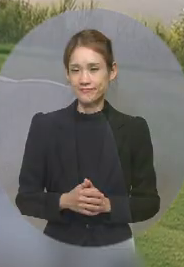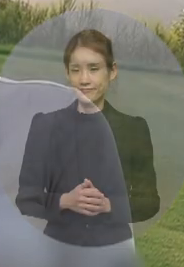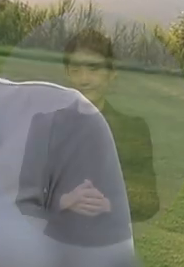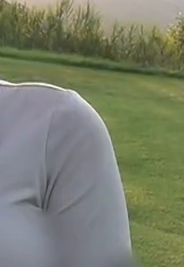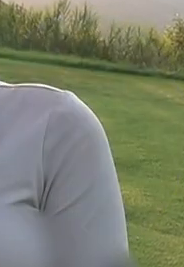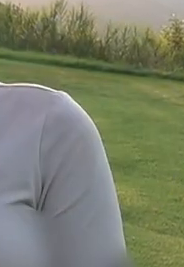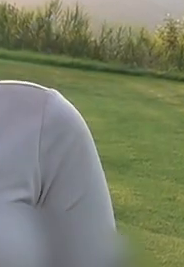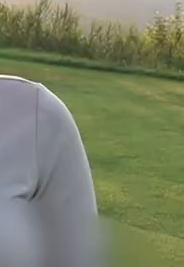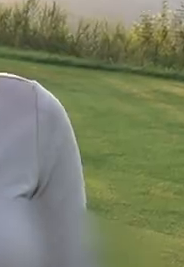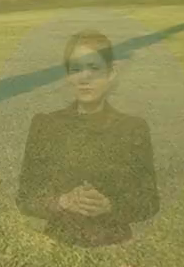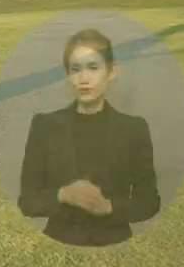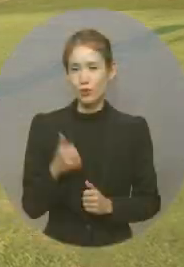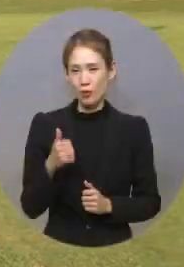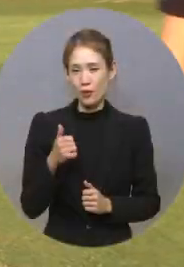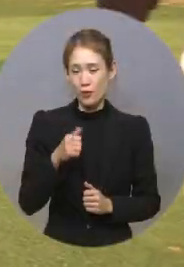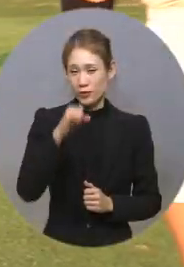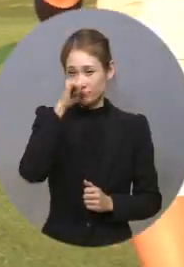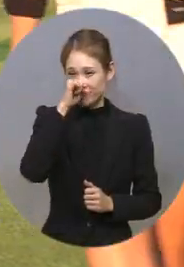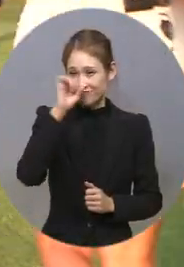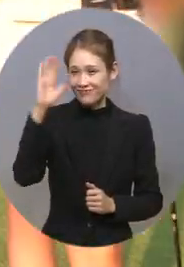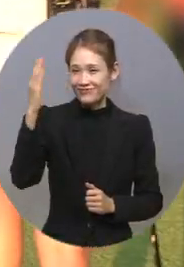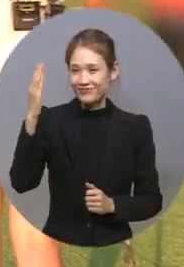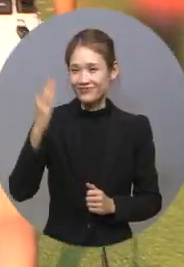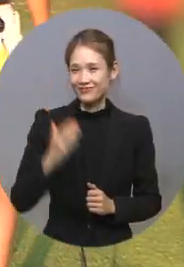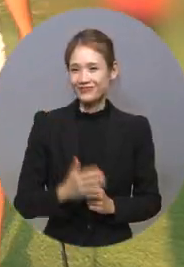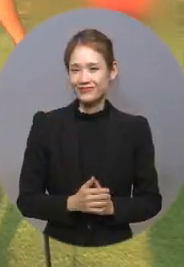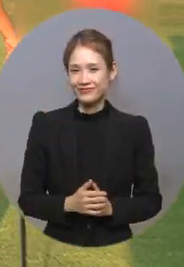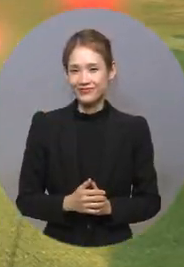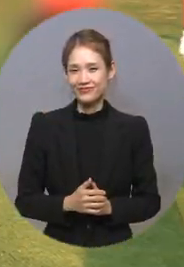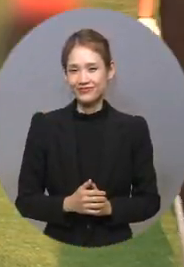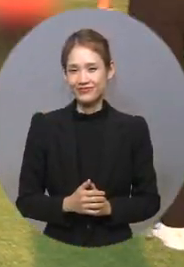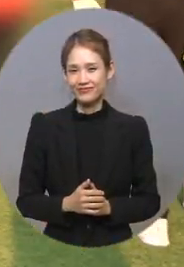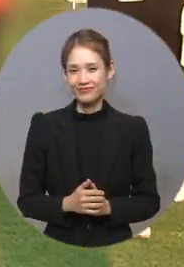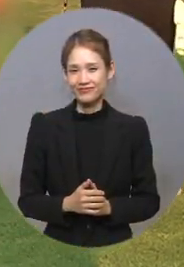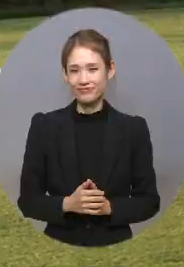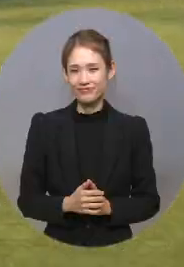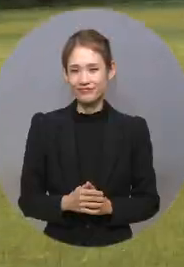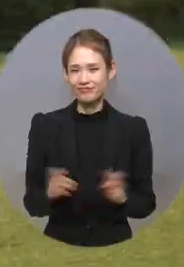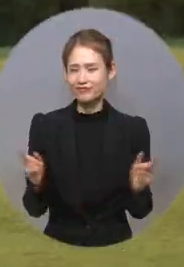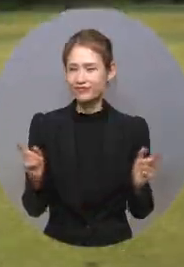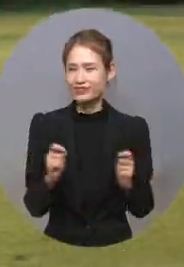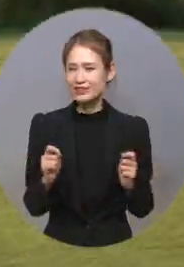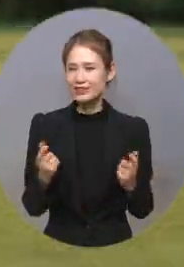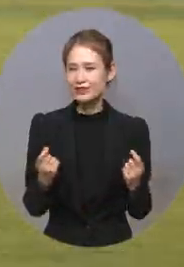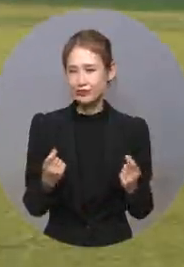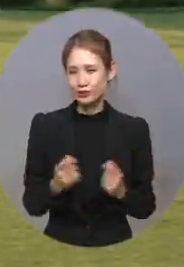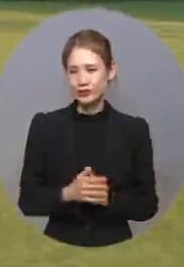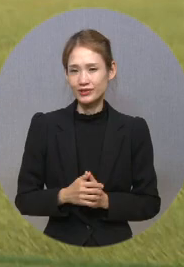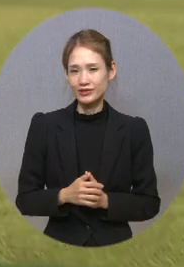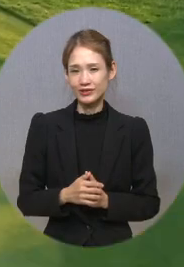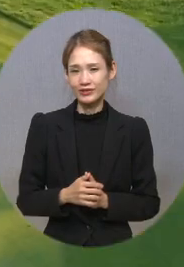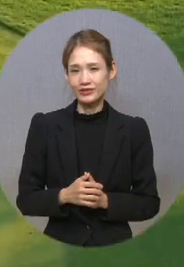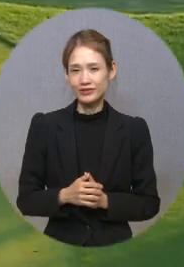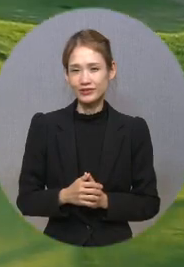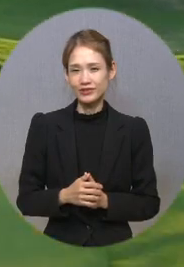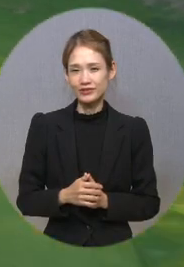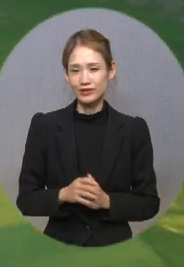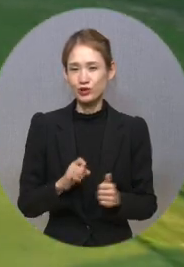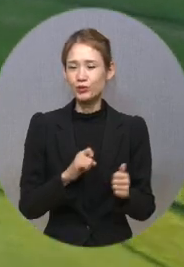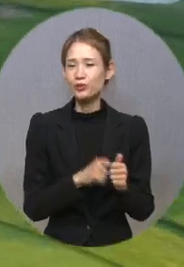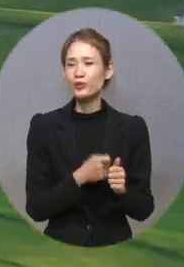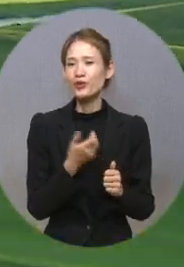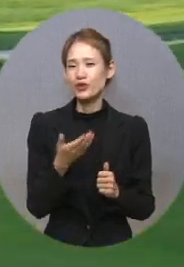어? 잘 쳤다. 어, 됐어. 잘 쳤어. 잘 쳤어. 이거 좀 됐어? 짧아야 되는 홀 같았어. 그치. 짧아야 돼. 크면 안 될 것 같아.